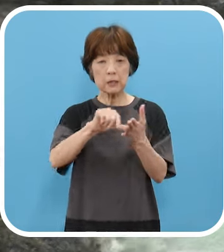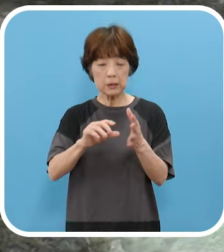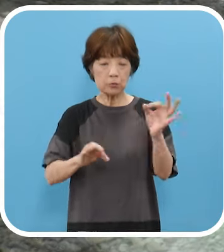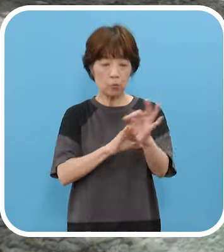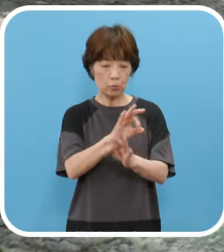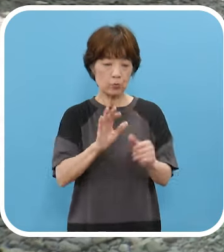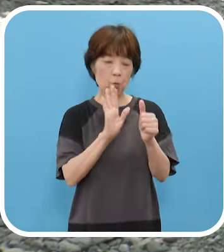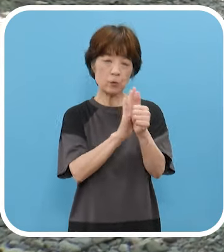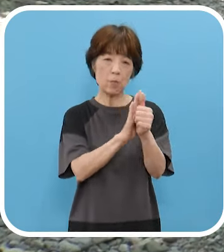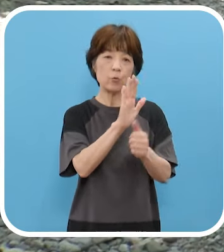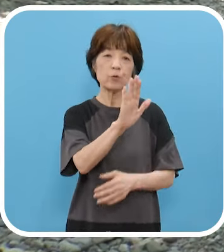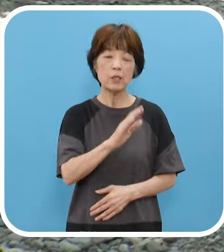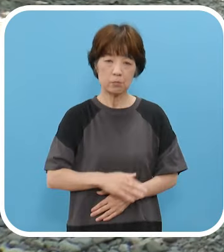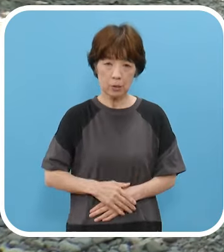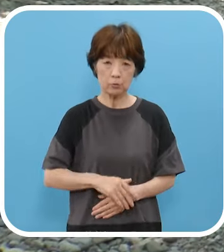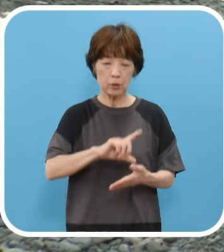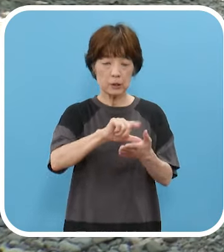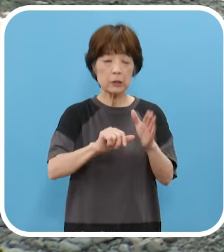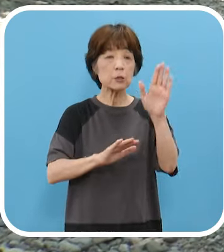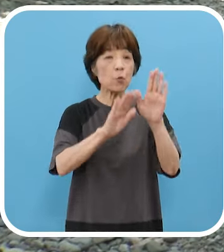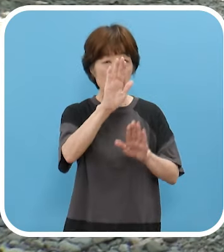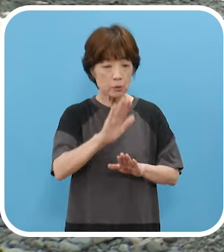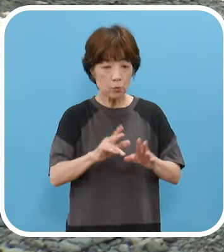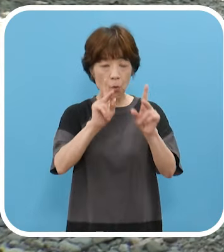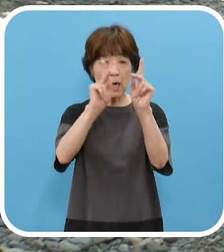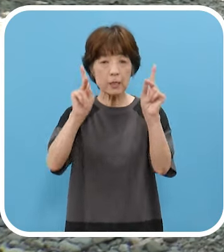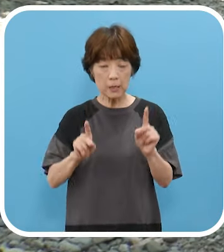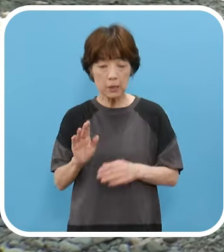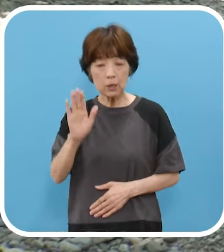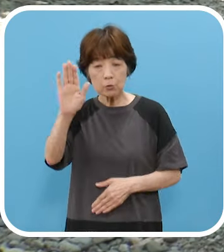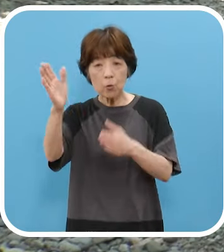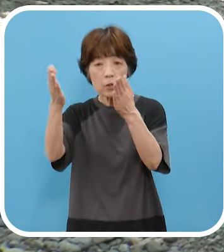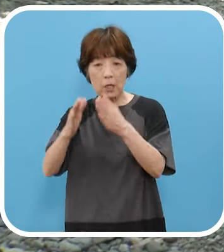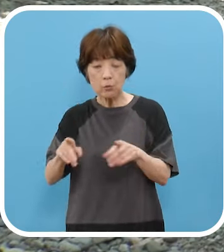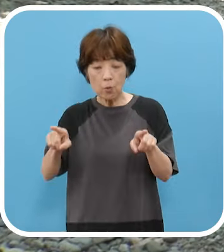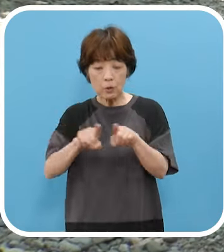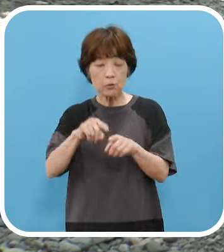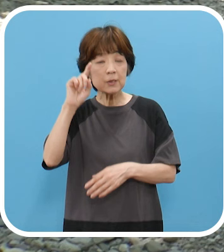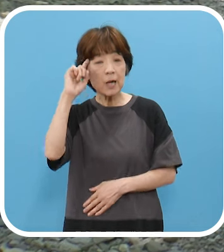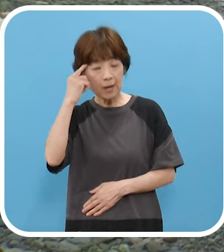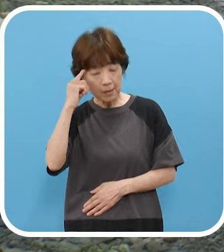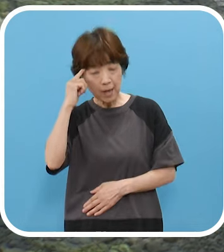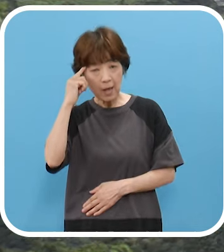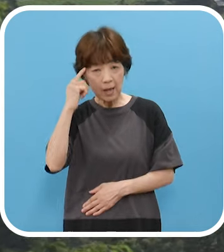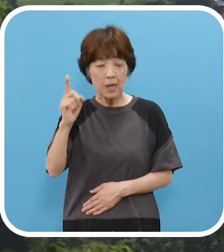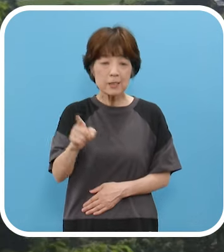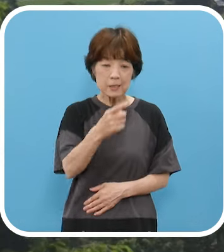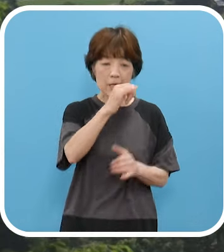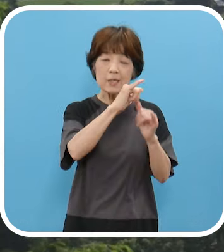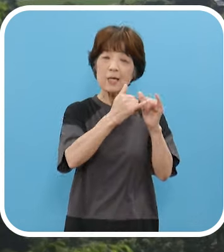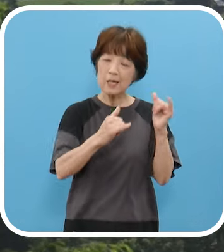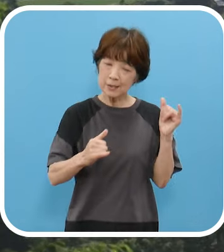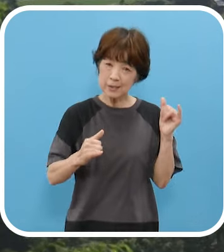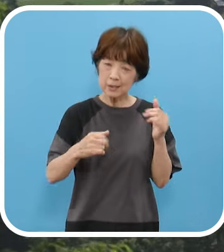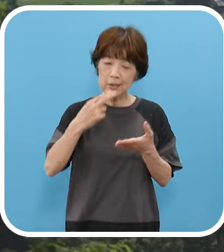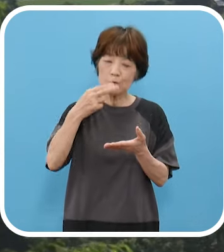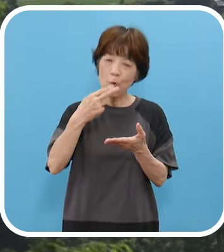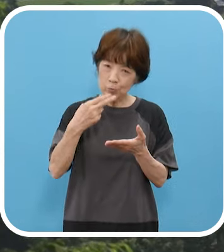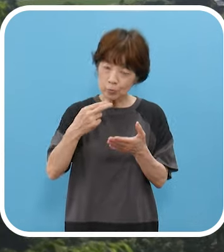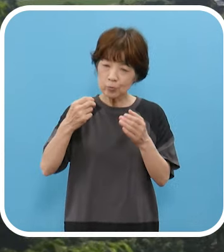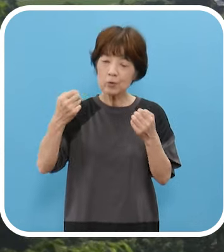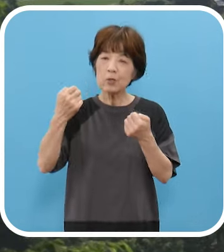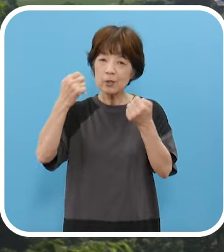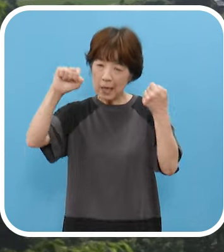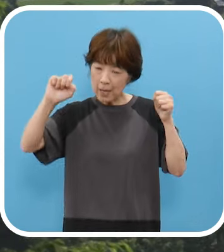。地域の現状や課題、将来像などを一緒に考えながら、自然や歴史、食、芸能